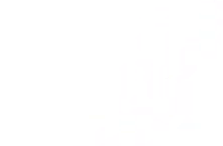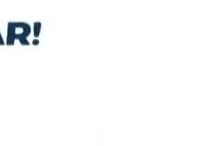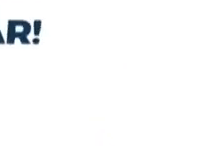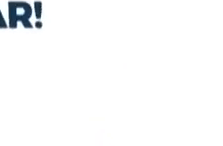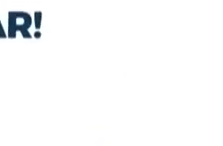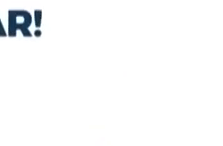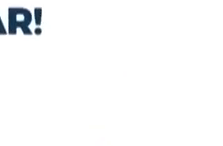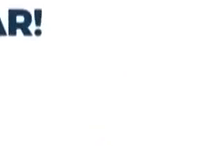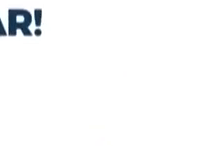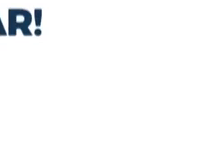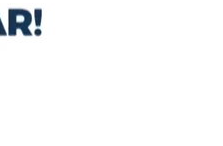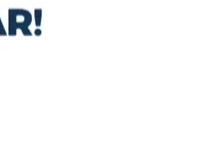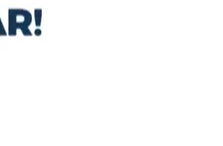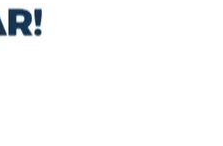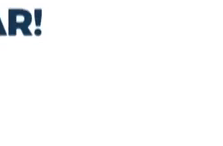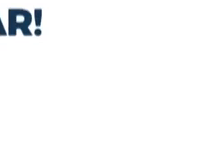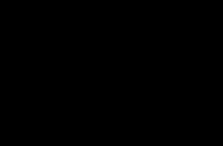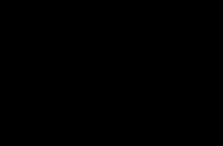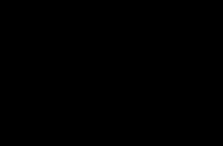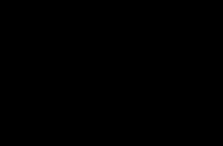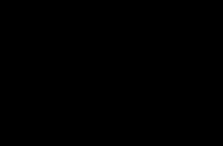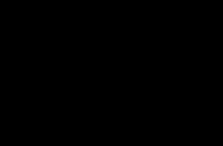Sidik TV GPM